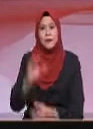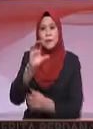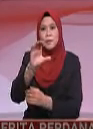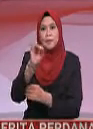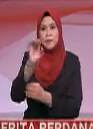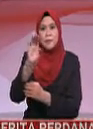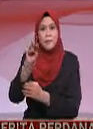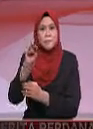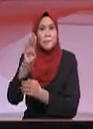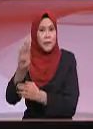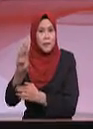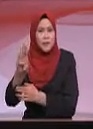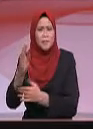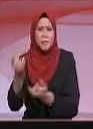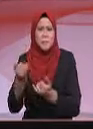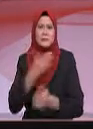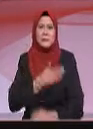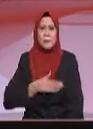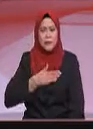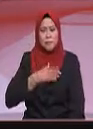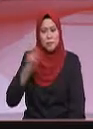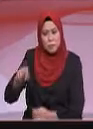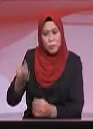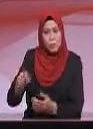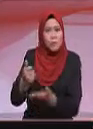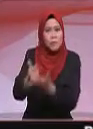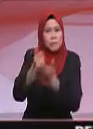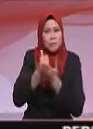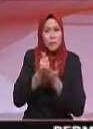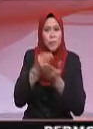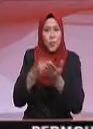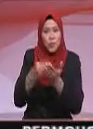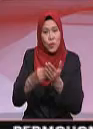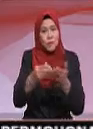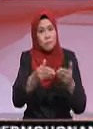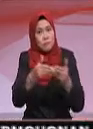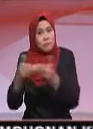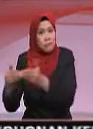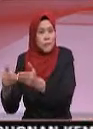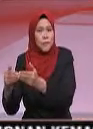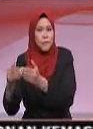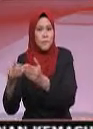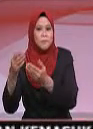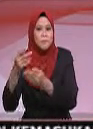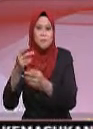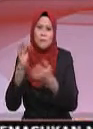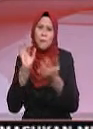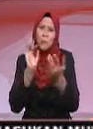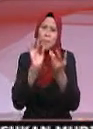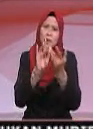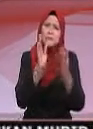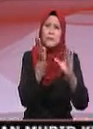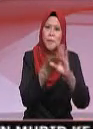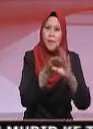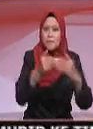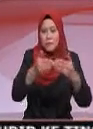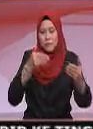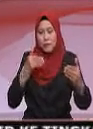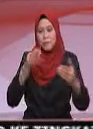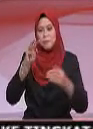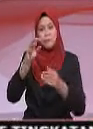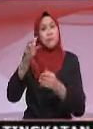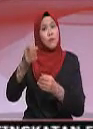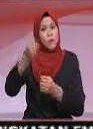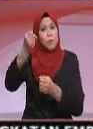CIMB menggesa pelanggan yang memerlukan bantuan kewangan lanjut supaya menghubungi pihak bank secepat mungkin sebelum tempoh